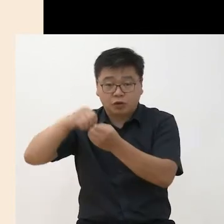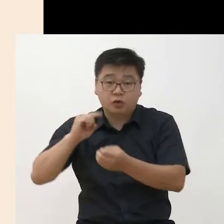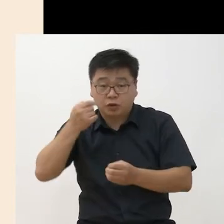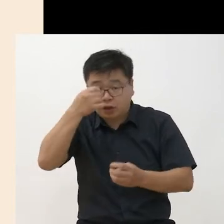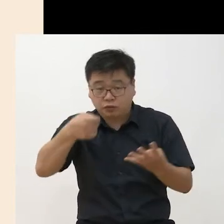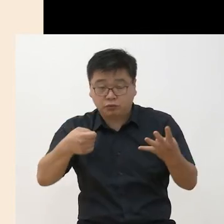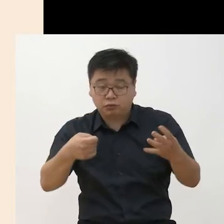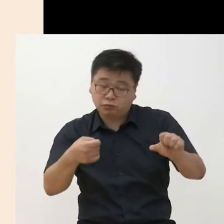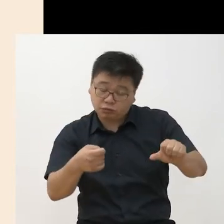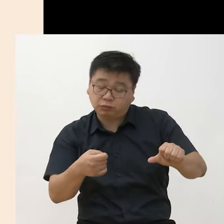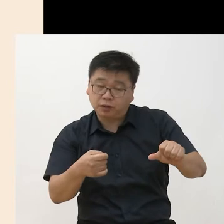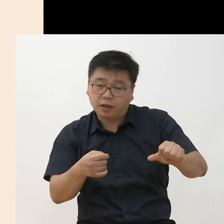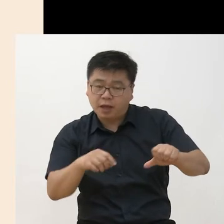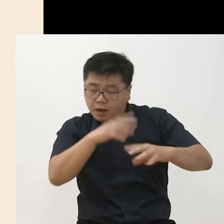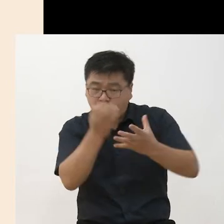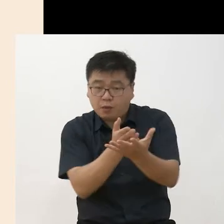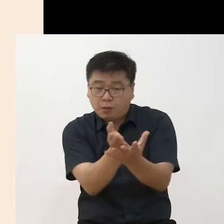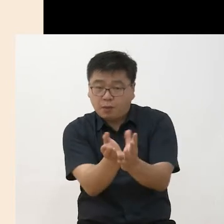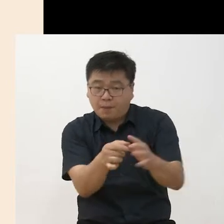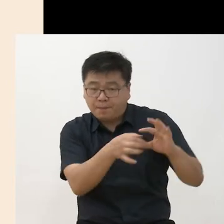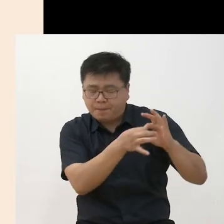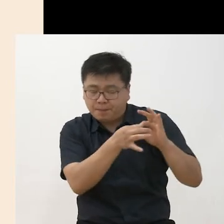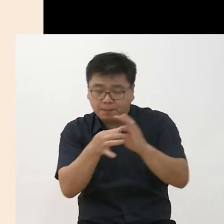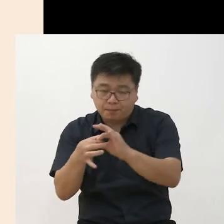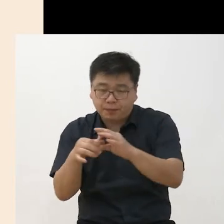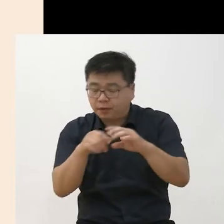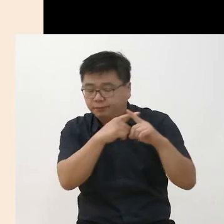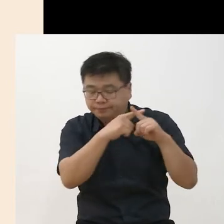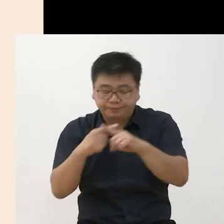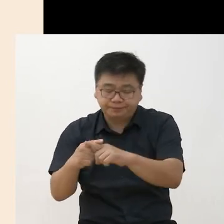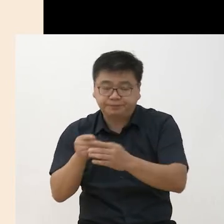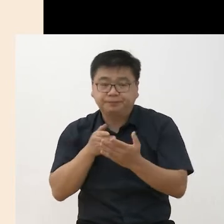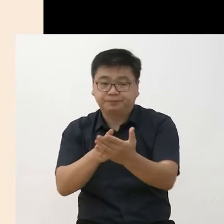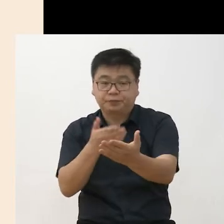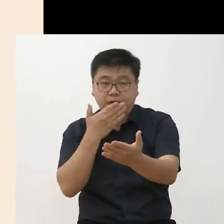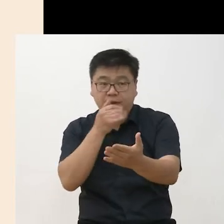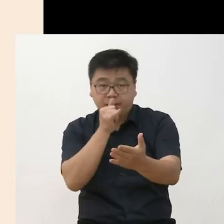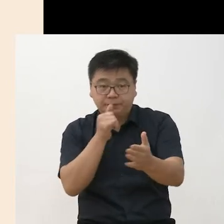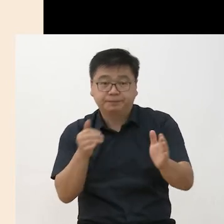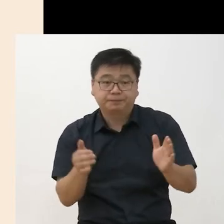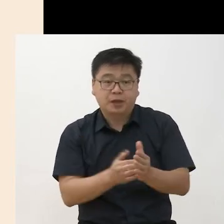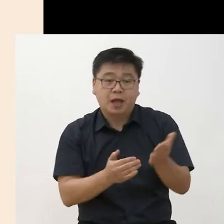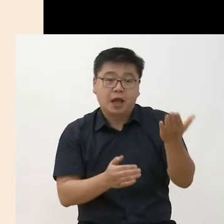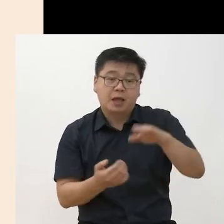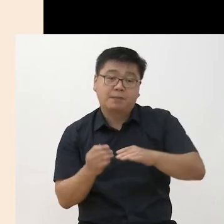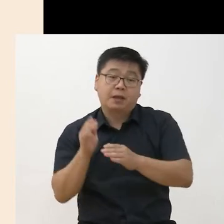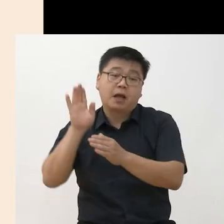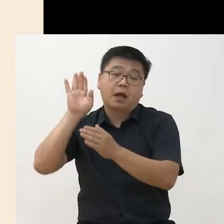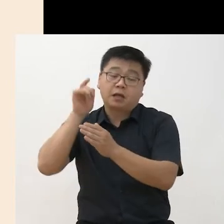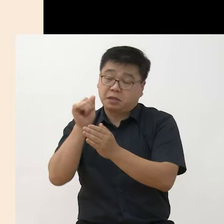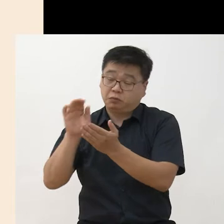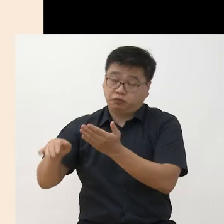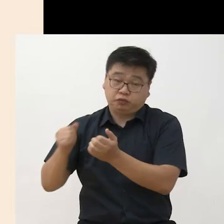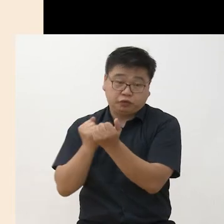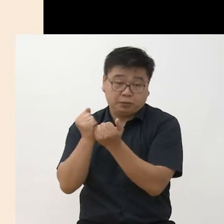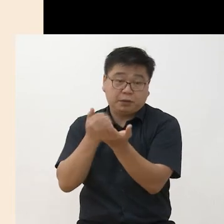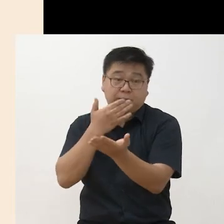등 예술 모든 분야가 신청이 가능합니다. 다만 뒤에 설명드릴